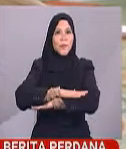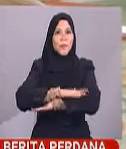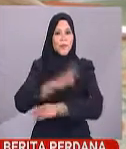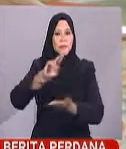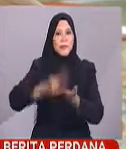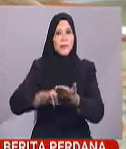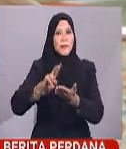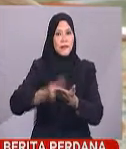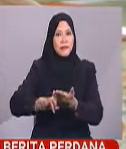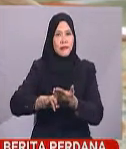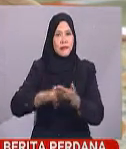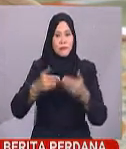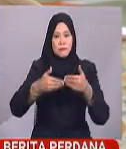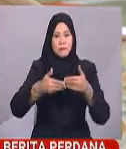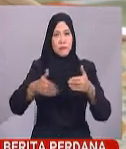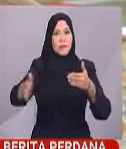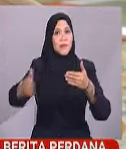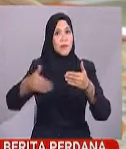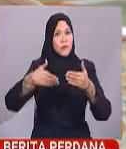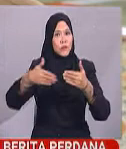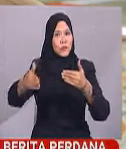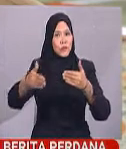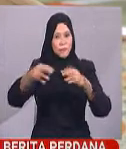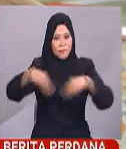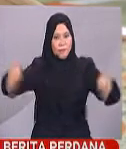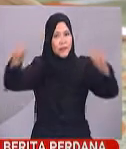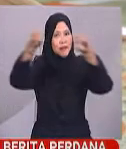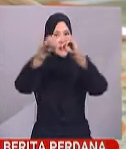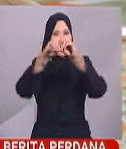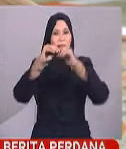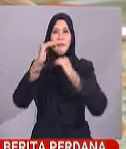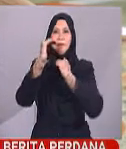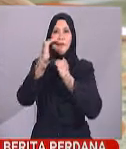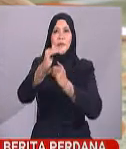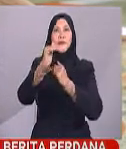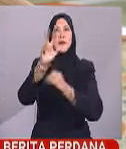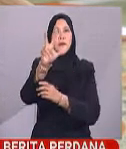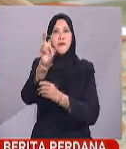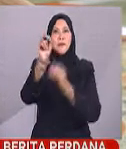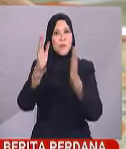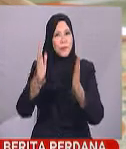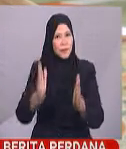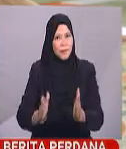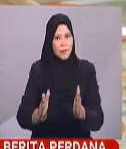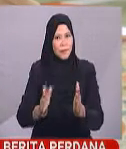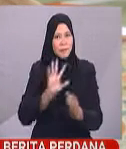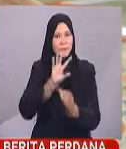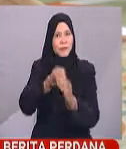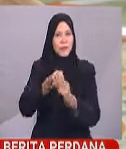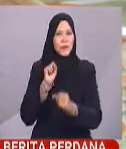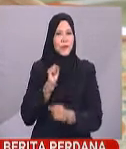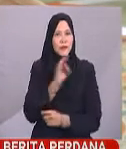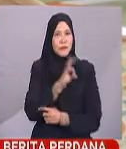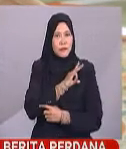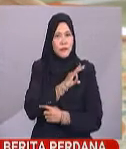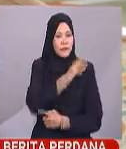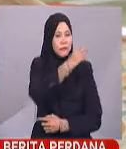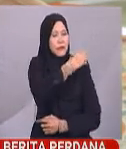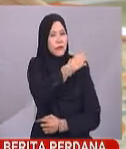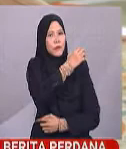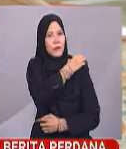pintu masuk masjid dan limited untuk 30 orang sahaja, termasuk kaki tangan, pegawai dan